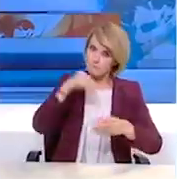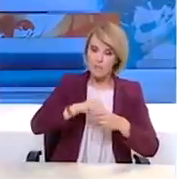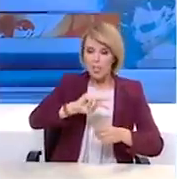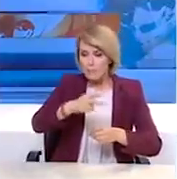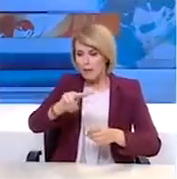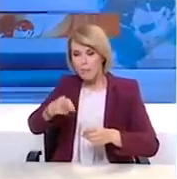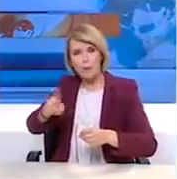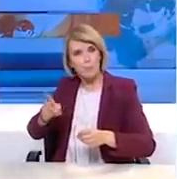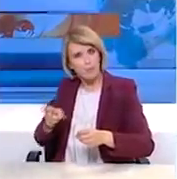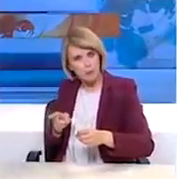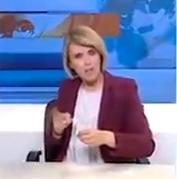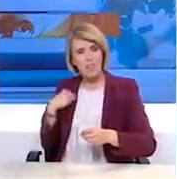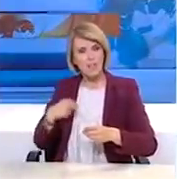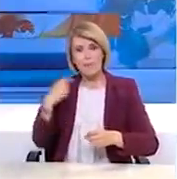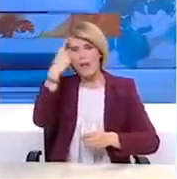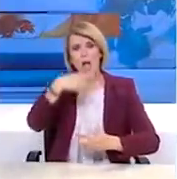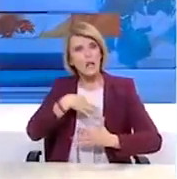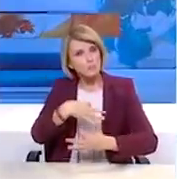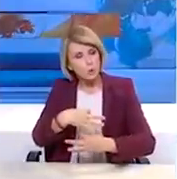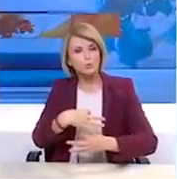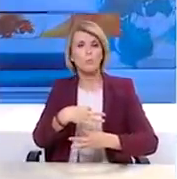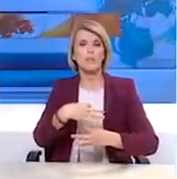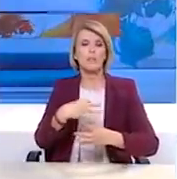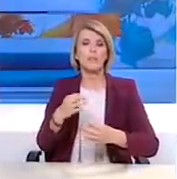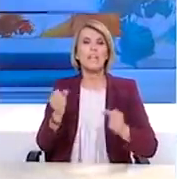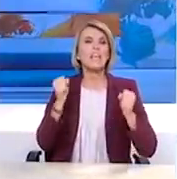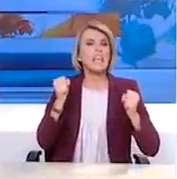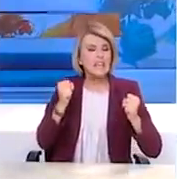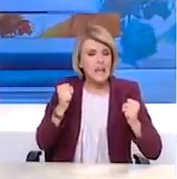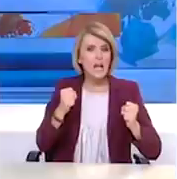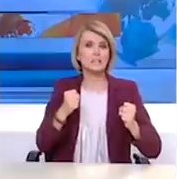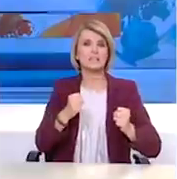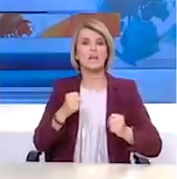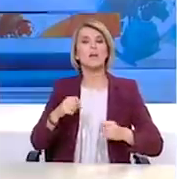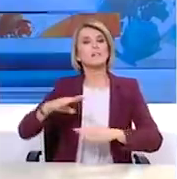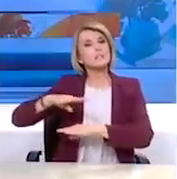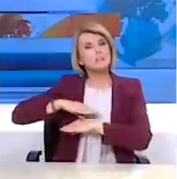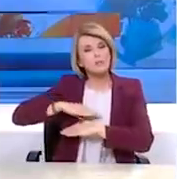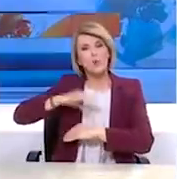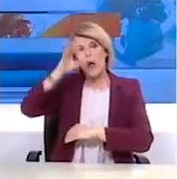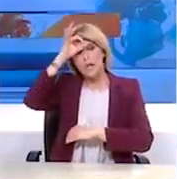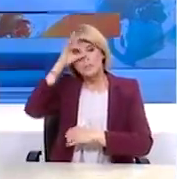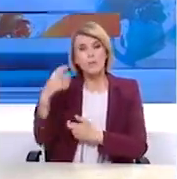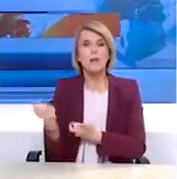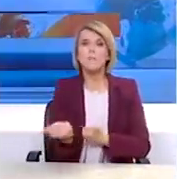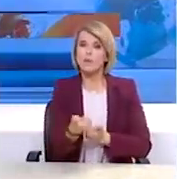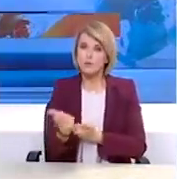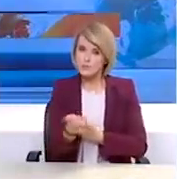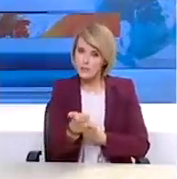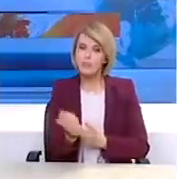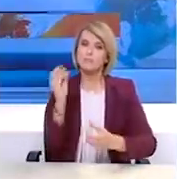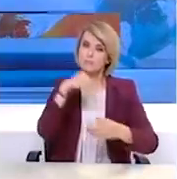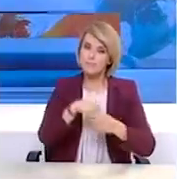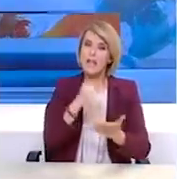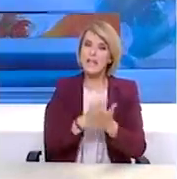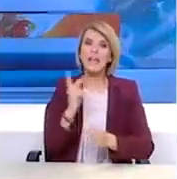της Θεσσαλίας αλλά υπήρχαν και εκπρόσωποι τόσο των υγειονομικών αρχών αλλά και των σωμάτων ασφαλείας της αστυνομίας πυροσβεστικής αλλά και